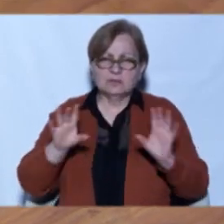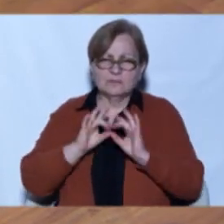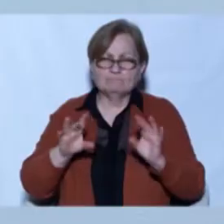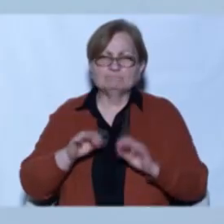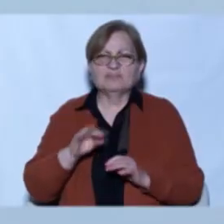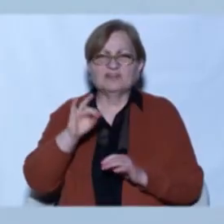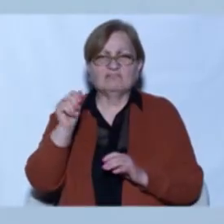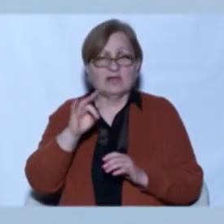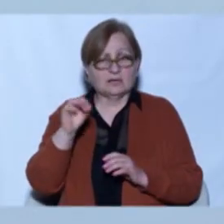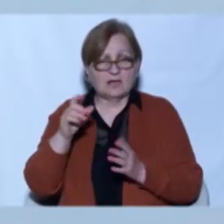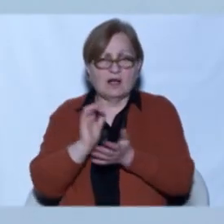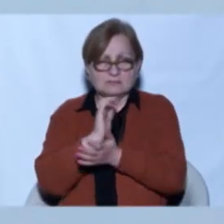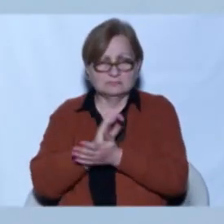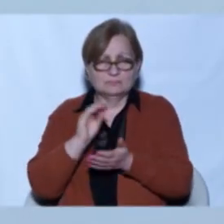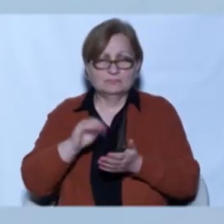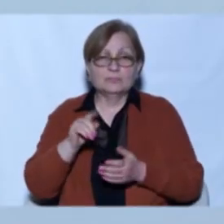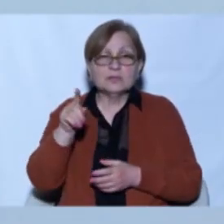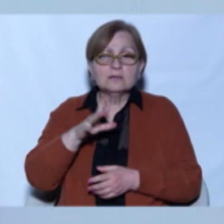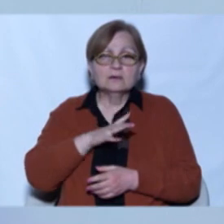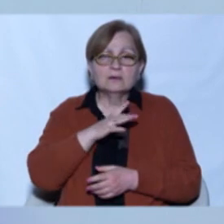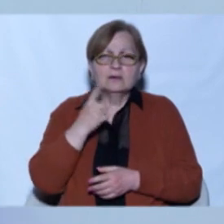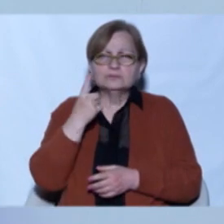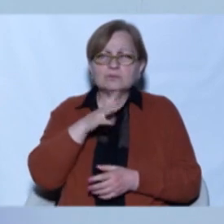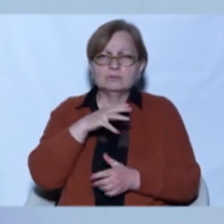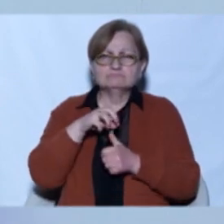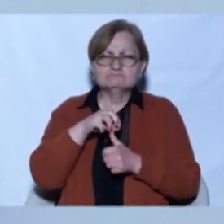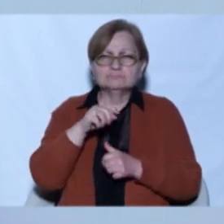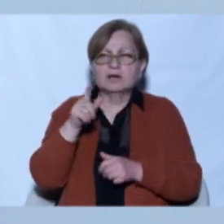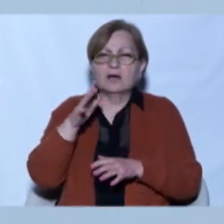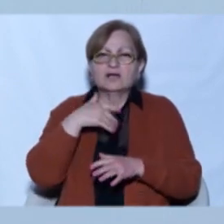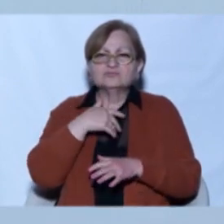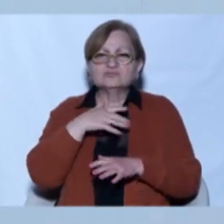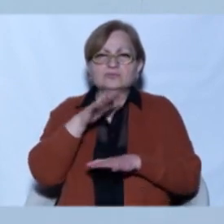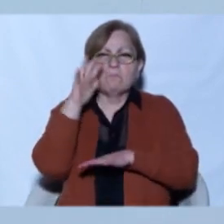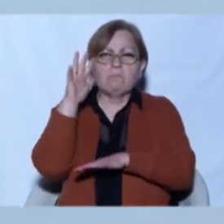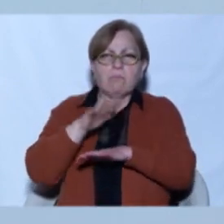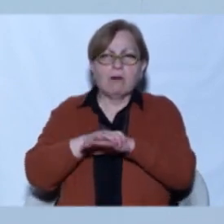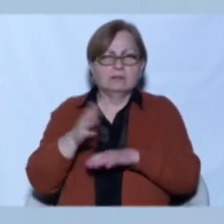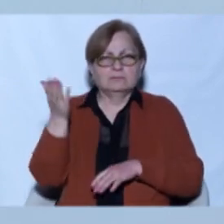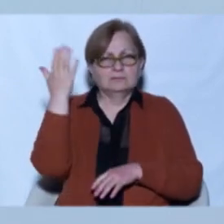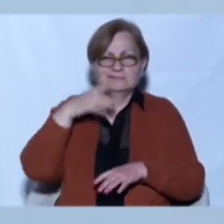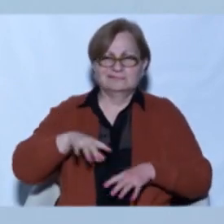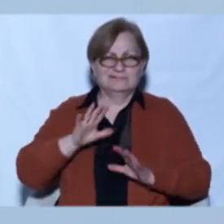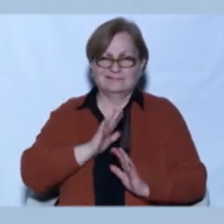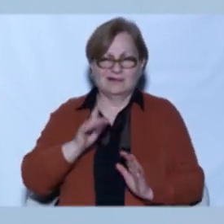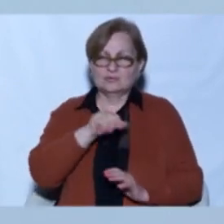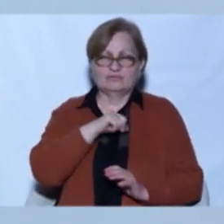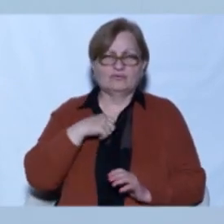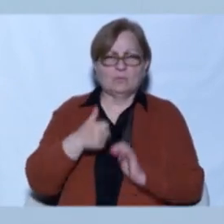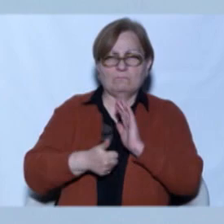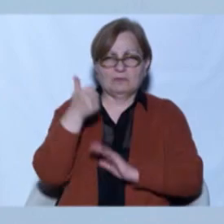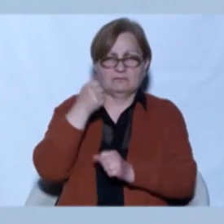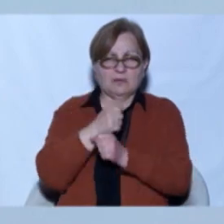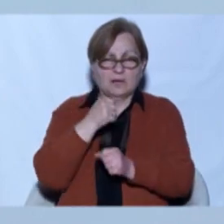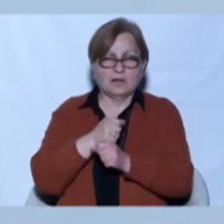ივერია. ის იყო ერთ-ერთი მოთავე საადგილმამულო ბანკი, რომ დაარსებულიყო და თავმჯდომარე.